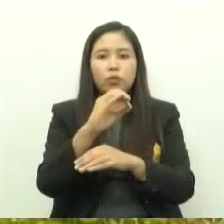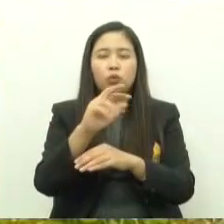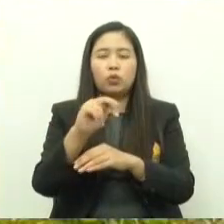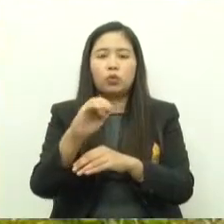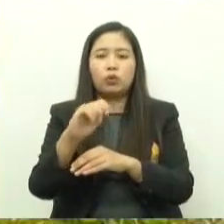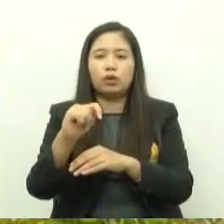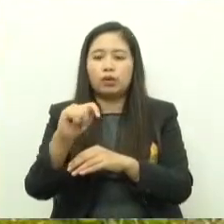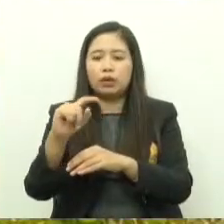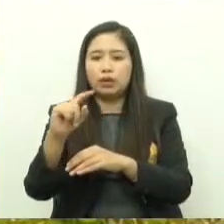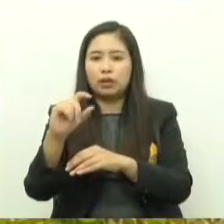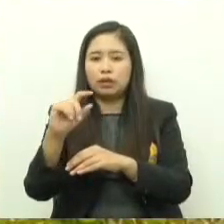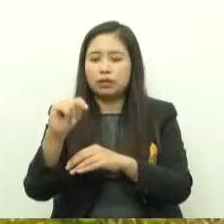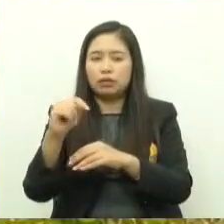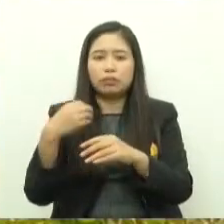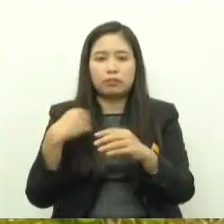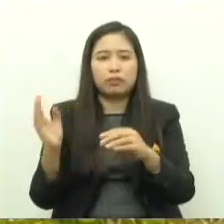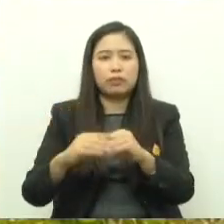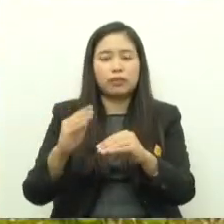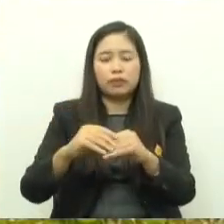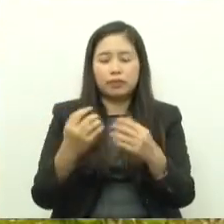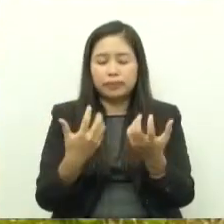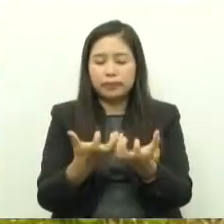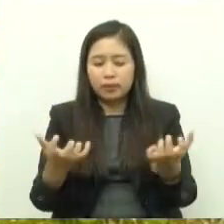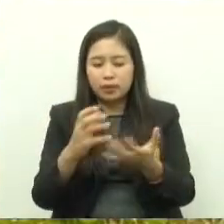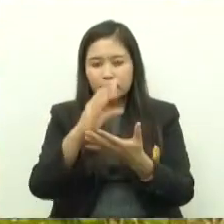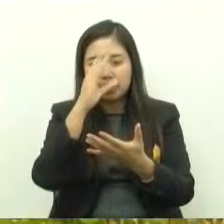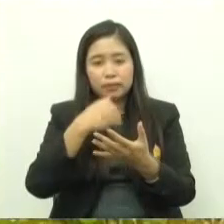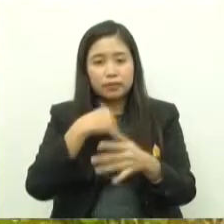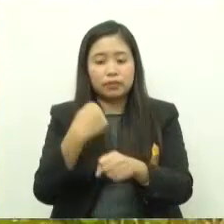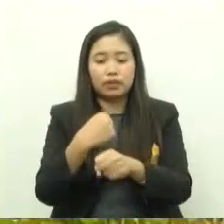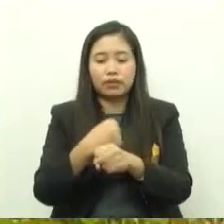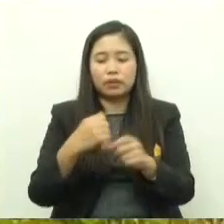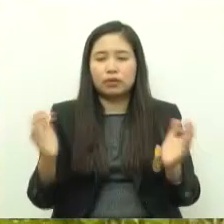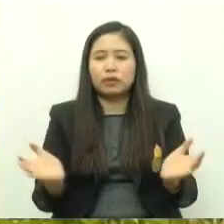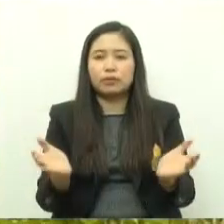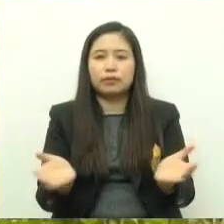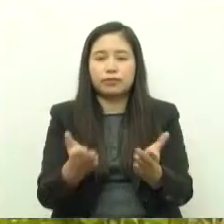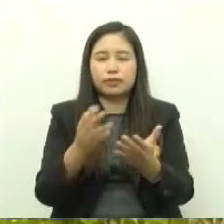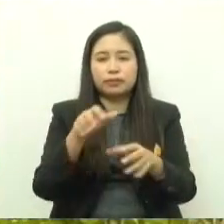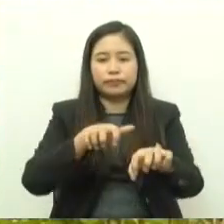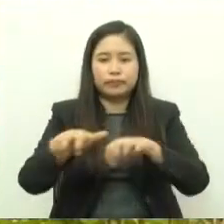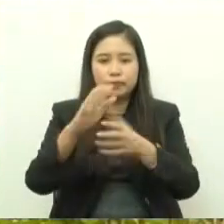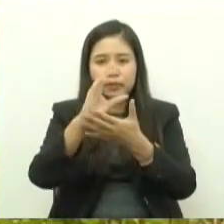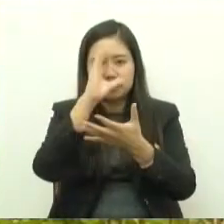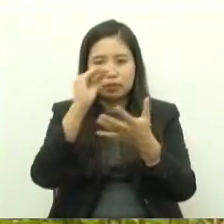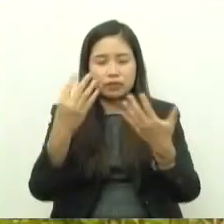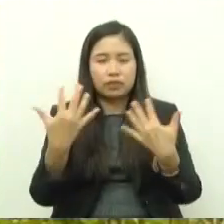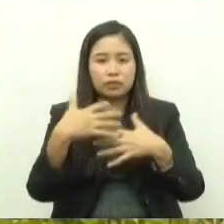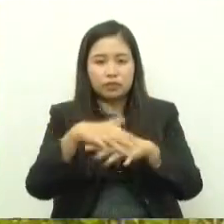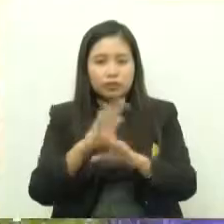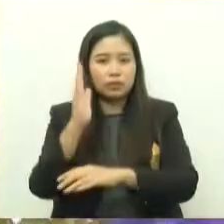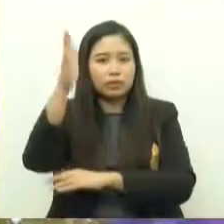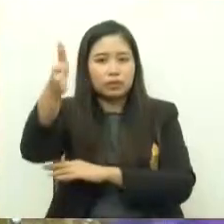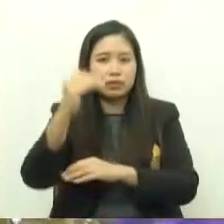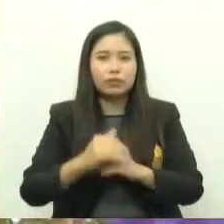ซึ่งในปีการศึกษานี้นะคะเราก็คงจะมีการดำเนินการขับเคลื่อนในเรื่องการจัดการศึกษาเรียนรวมต่อไปค่ะ